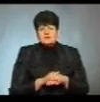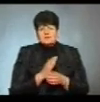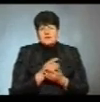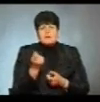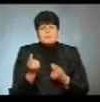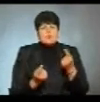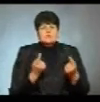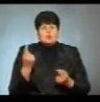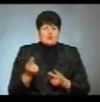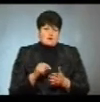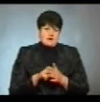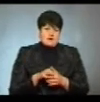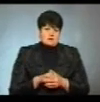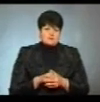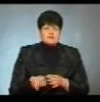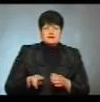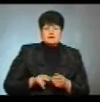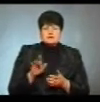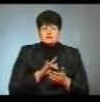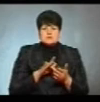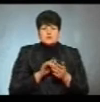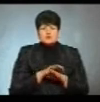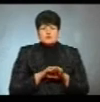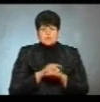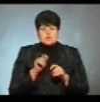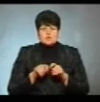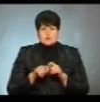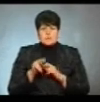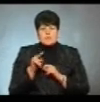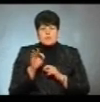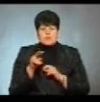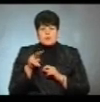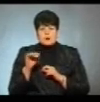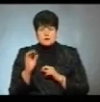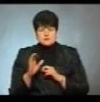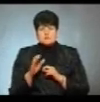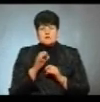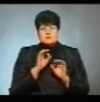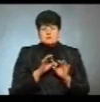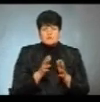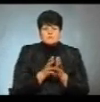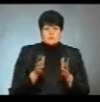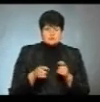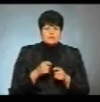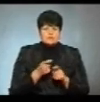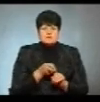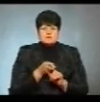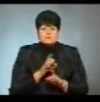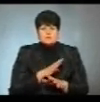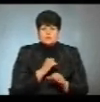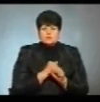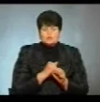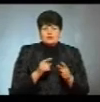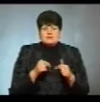поодинокий характер. Директор Центру суспільних досліджень «Поліс» Ігор Процик розповів, більшість порушень стосувалися роботи